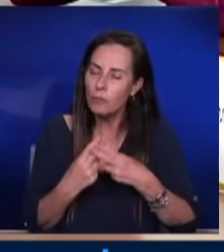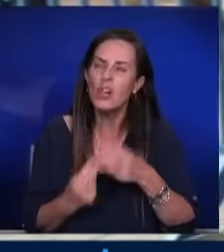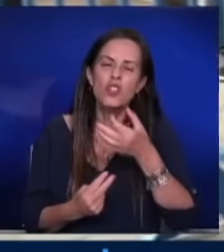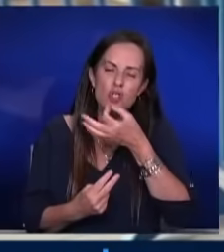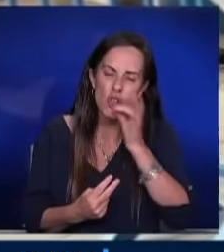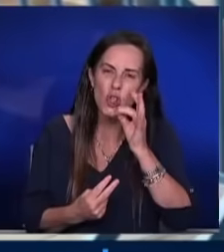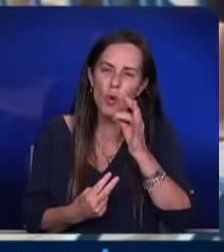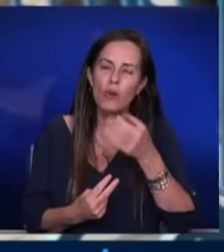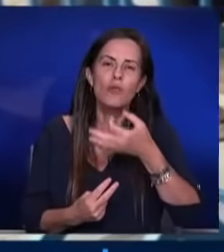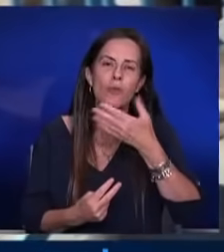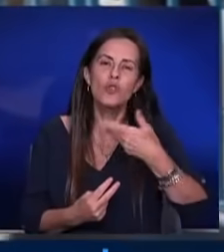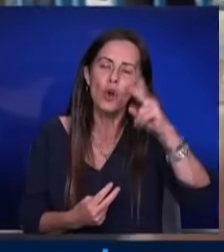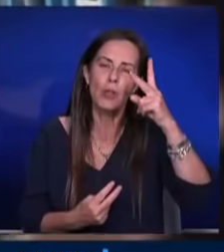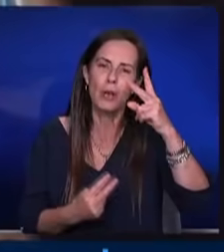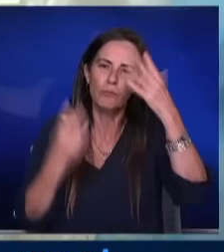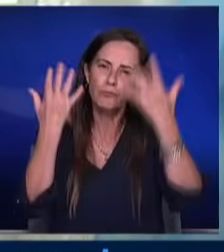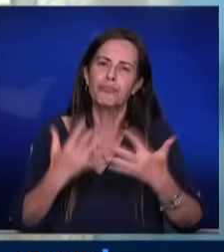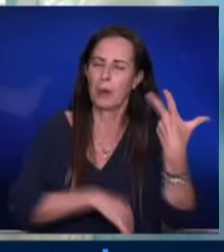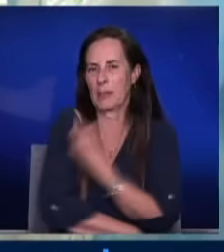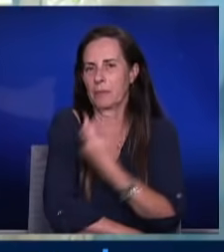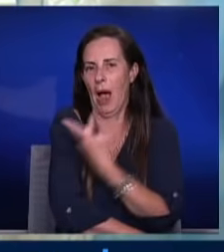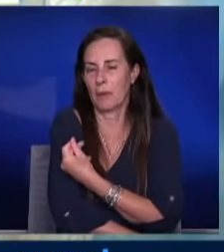בכמות המתחסנים, לאור שדרוג התו הירוק.